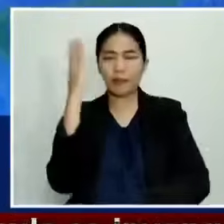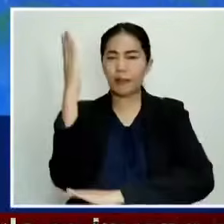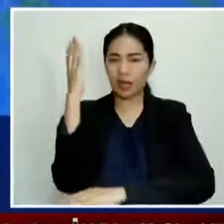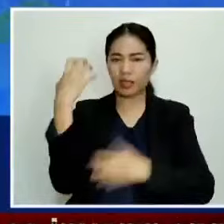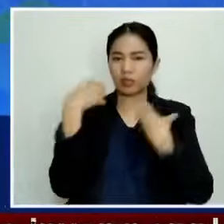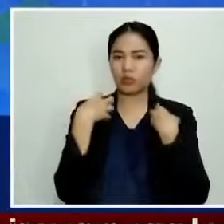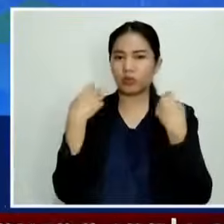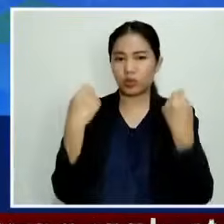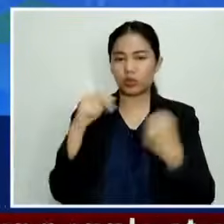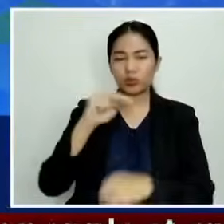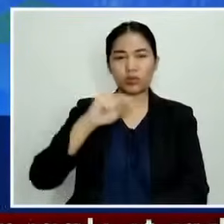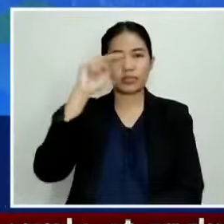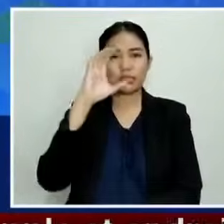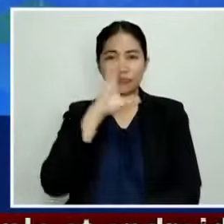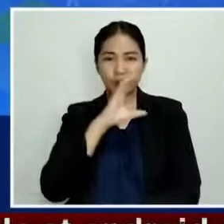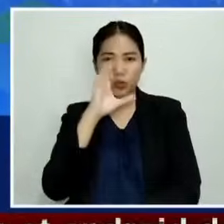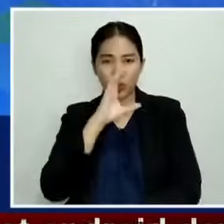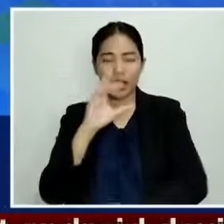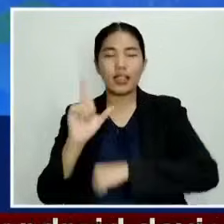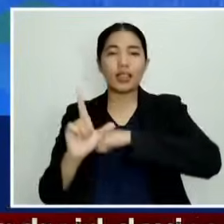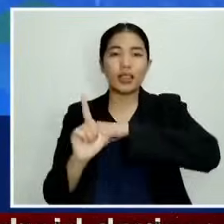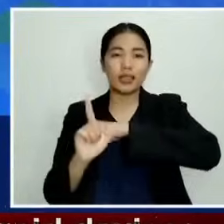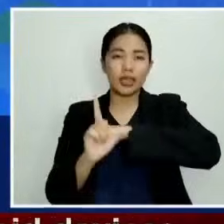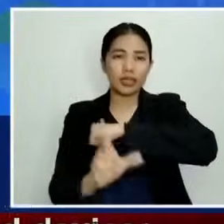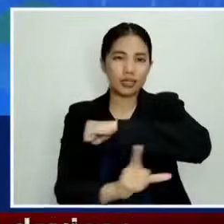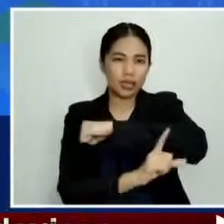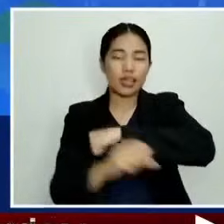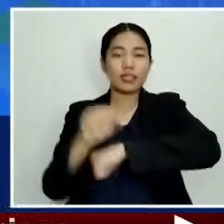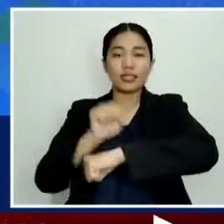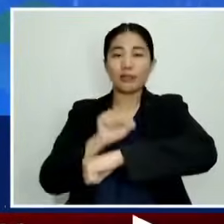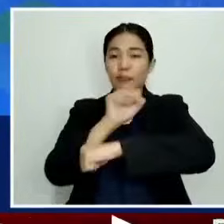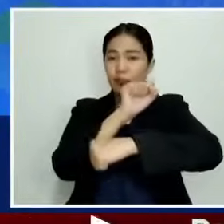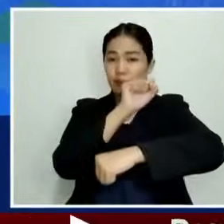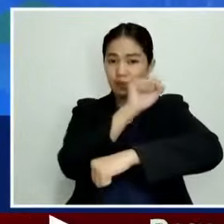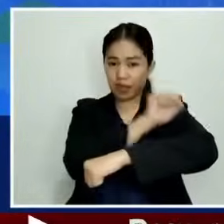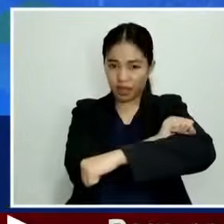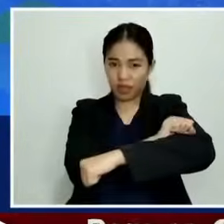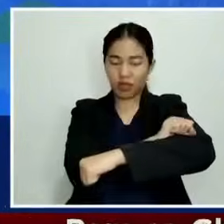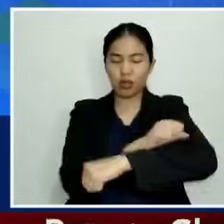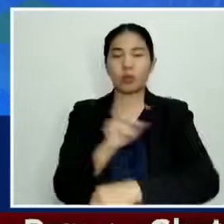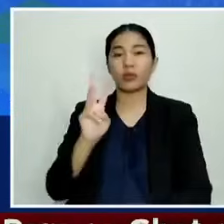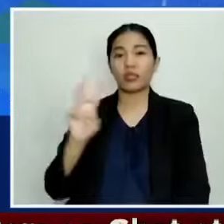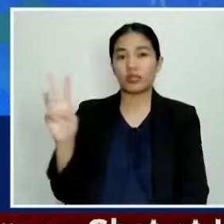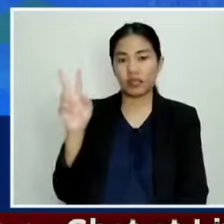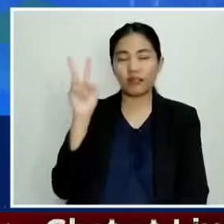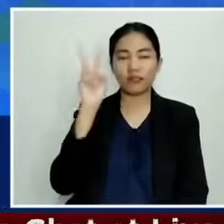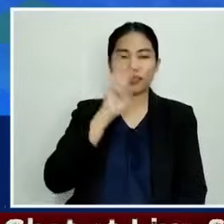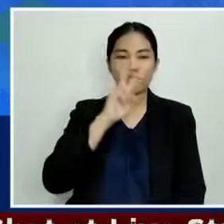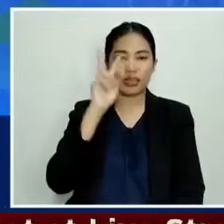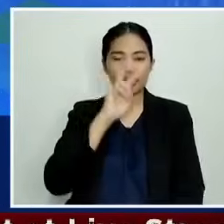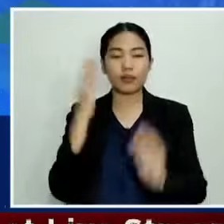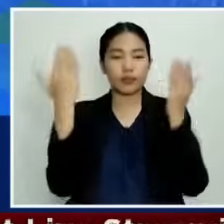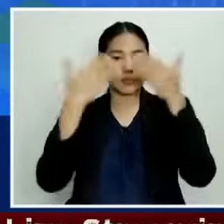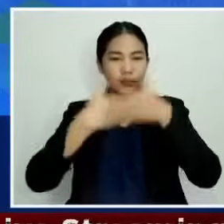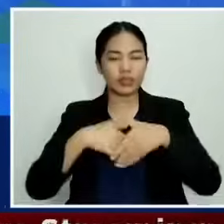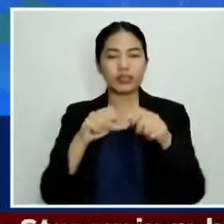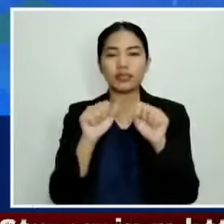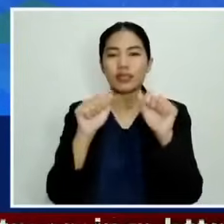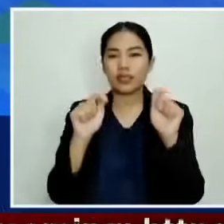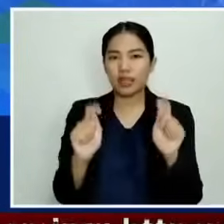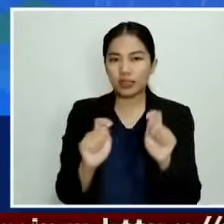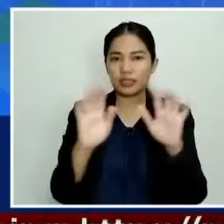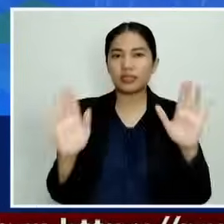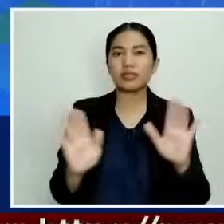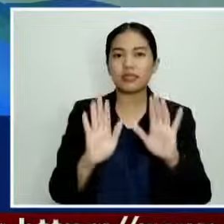Cebu, Leyte at Samar at sa Western Visayas pagsapit ng gabi. Buong Sabado at Linggo rin makakaranas